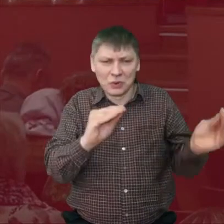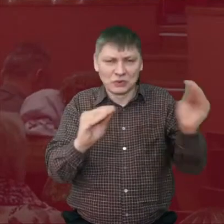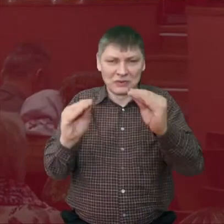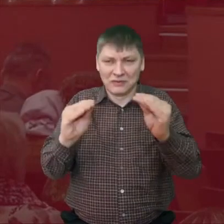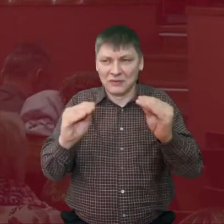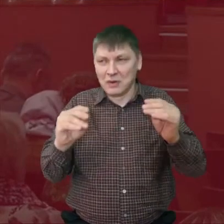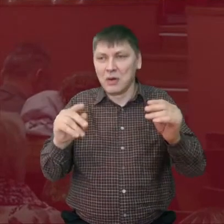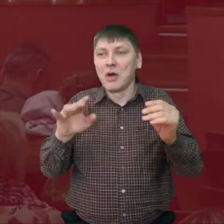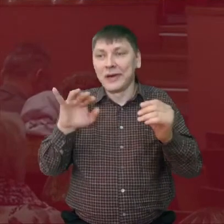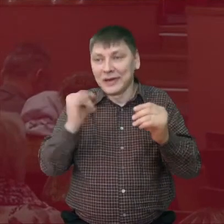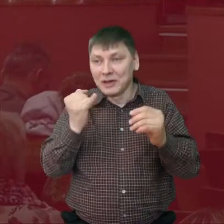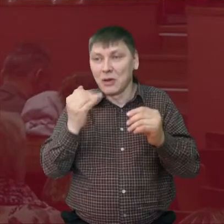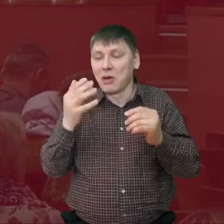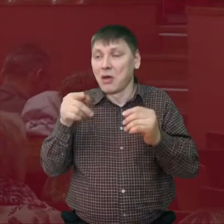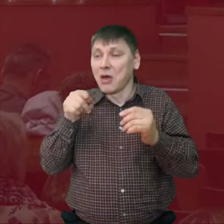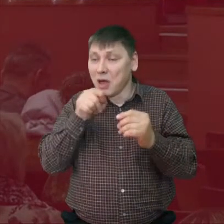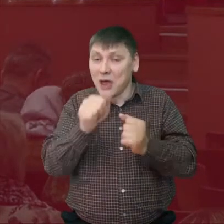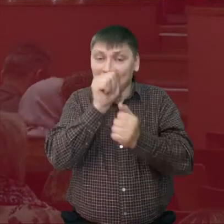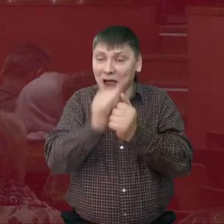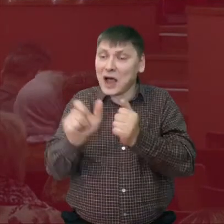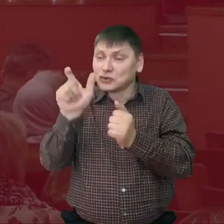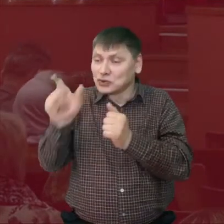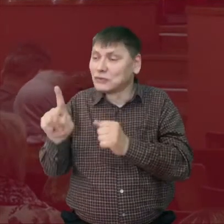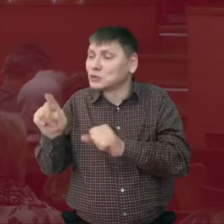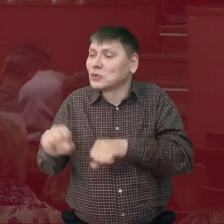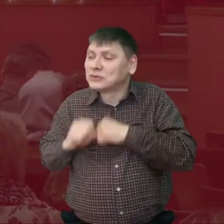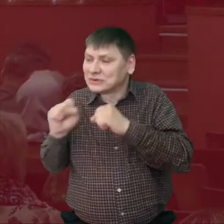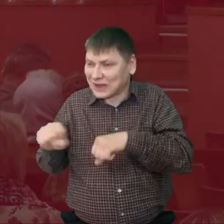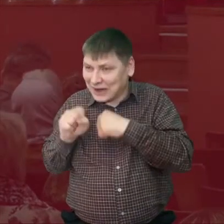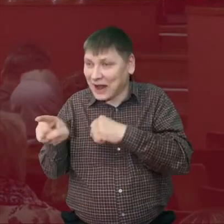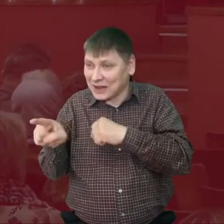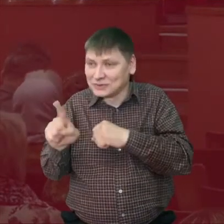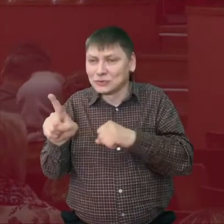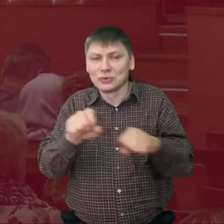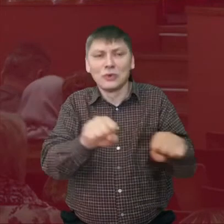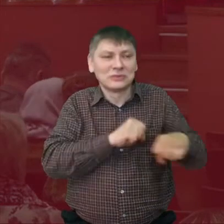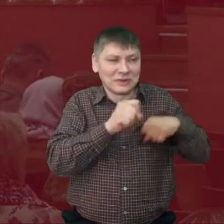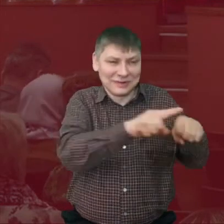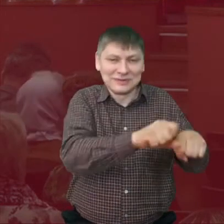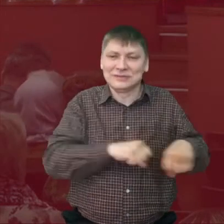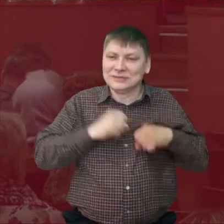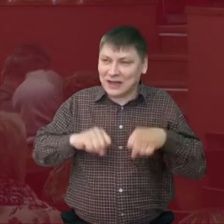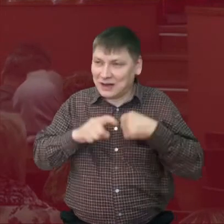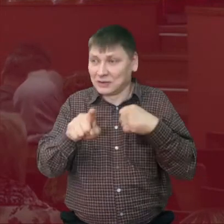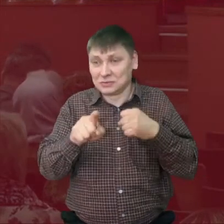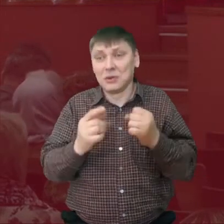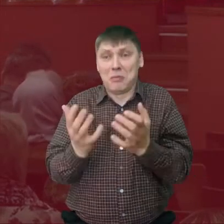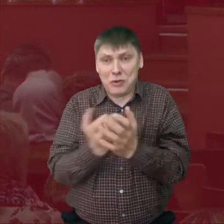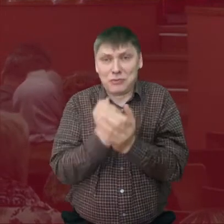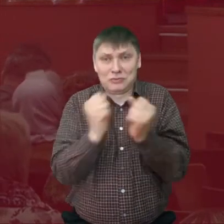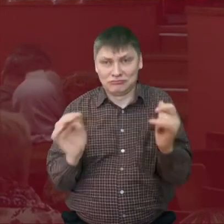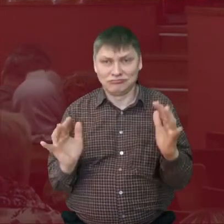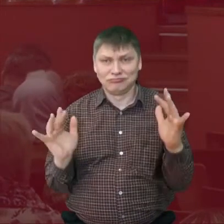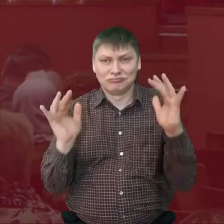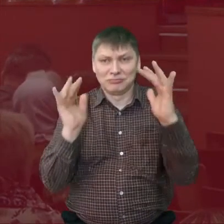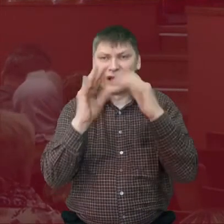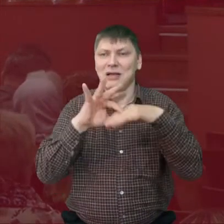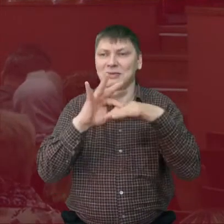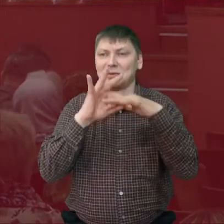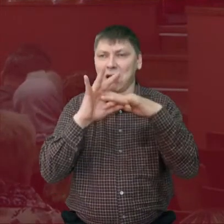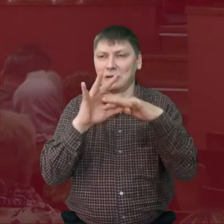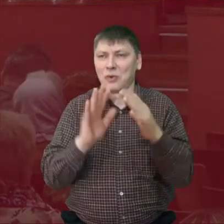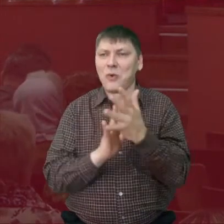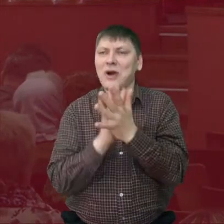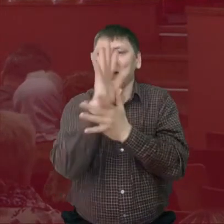написано «при содействии в свою меру каждого члена получает превращение для созидания самого себя в любви». Вот почему Иисус